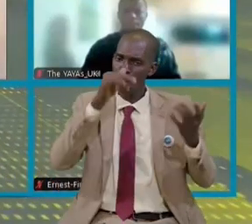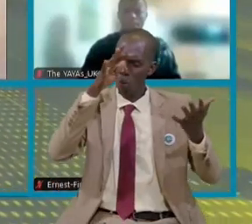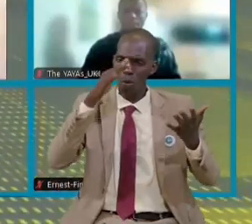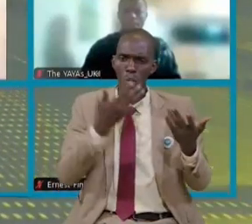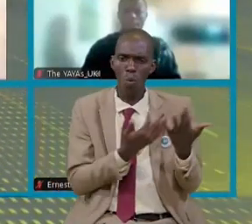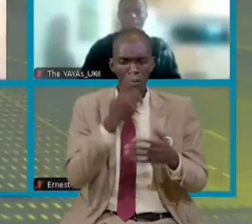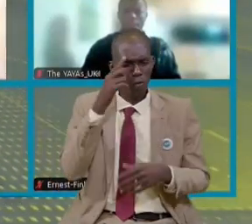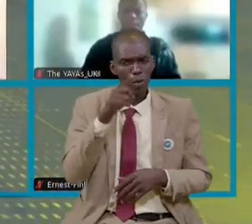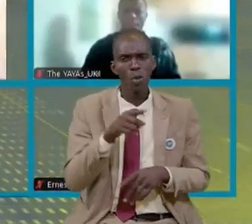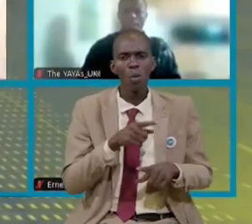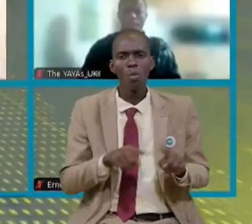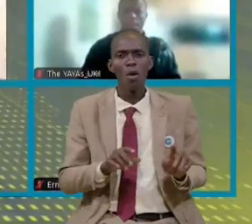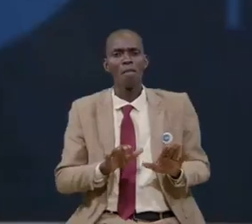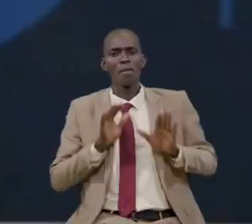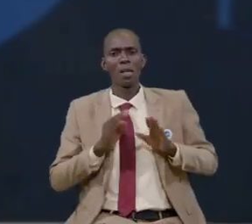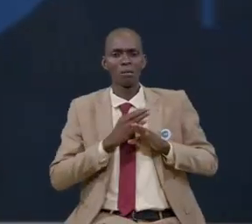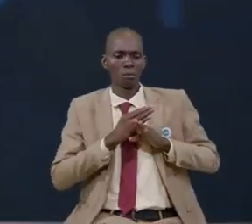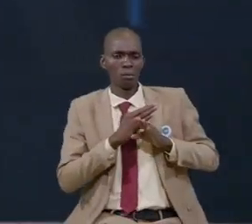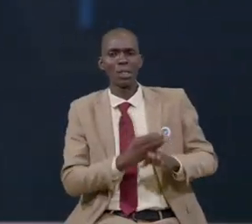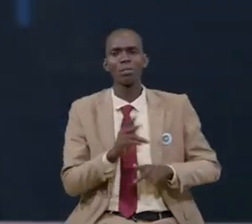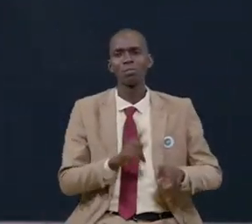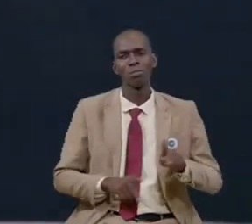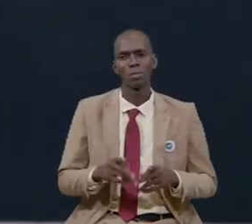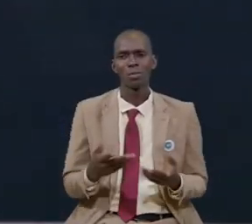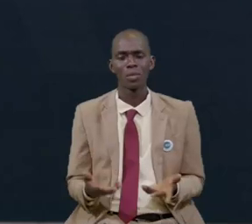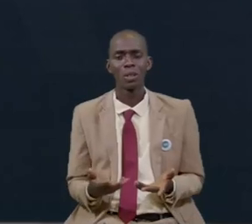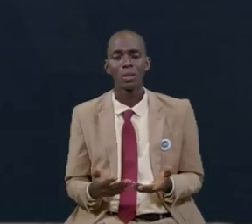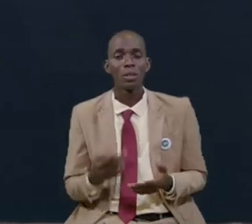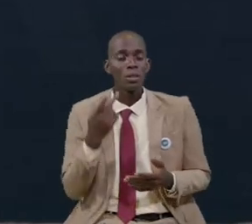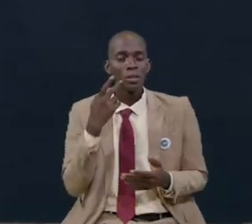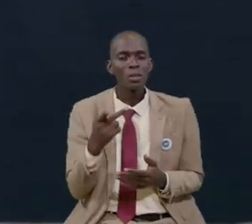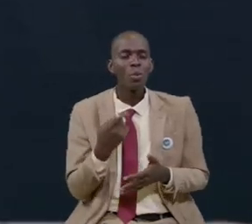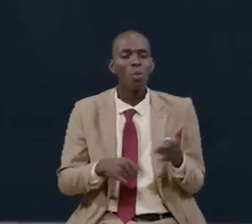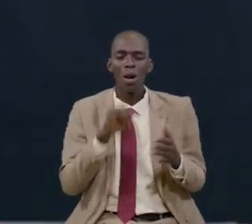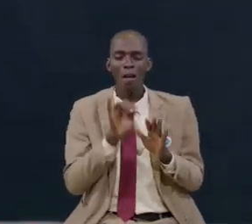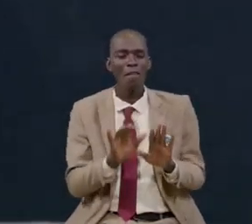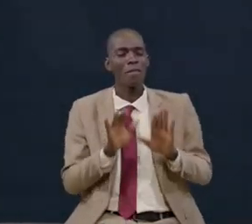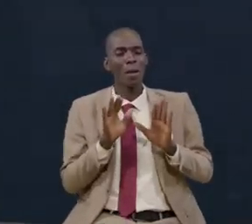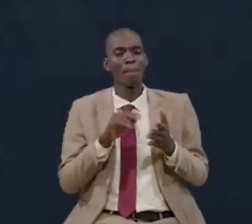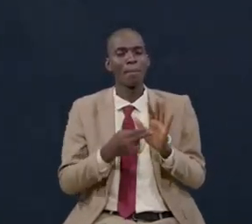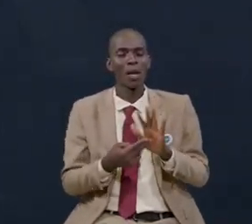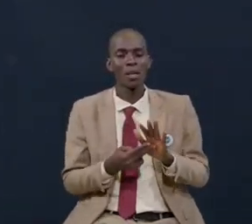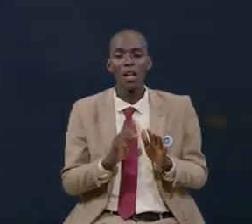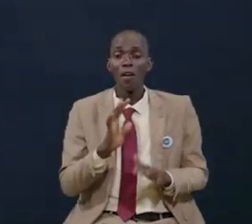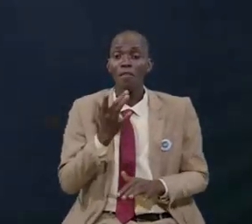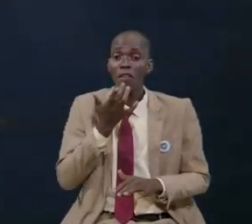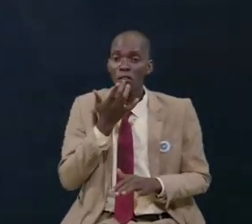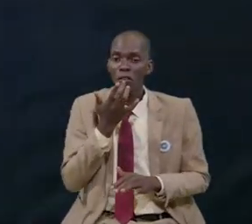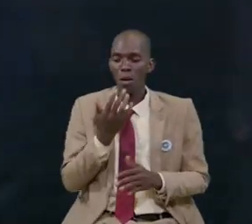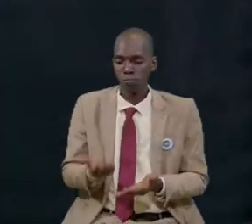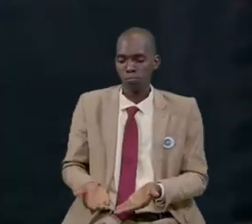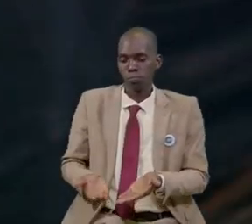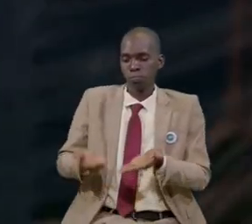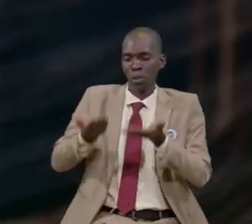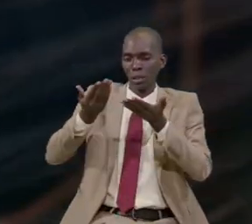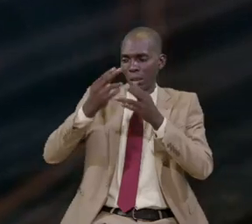Mais c'est la peur qui vous empêche. Qu'est-ce que la peur? C'est la faveur élevée au-dessus de